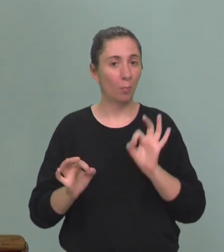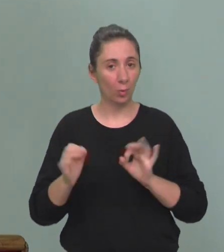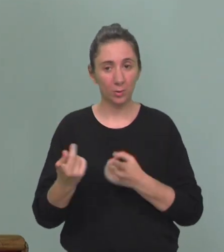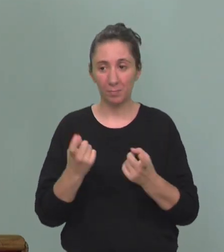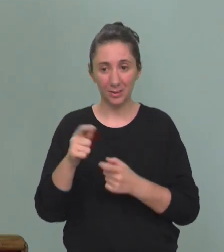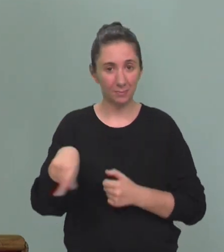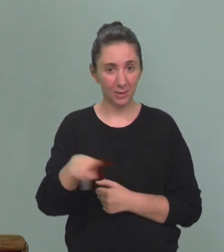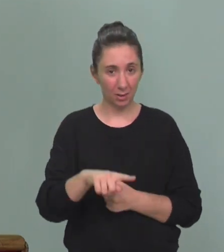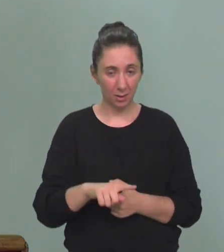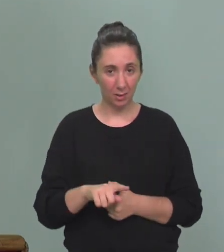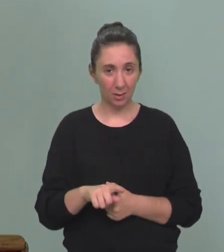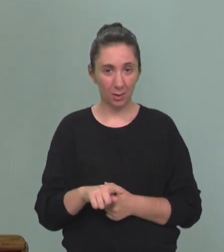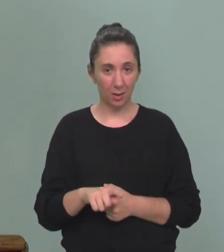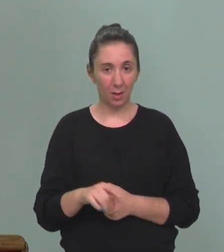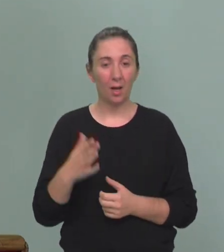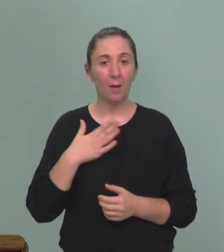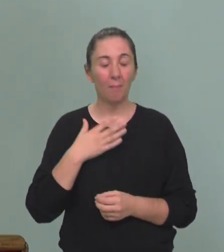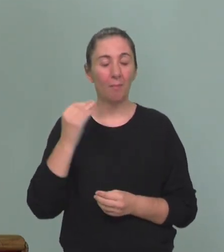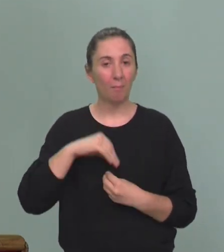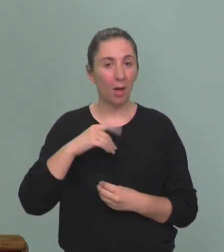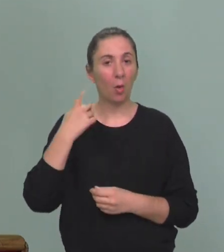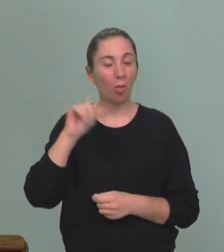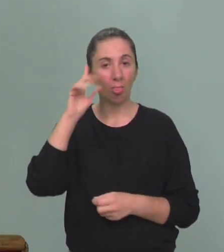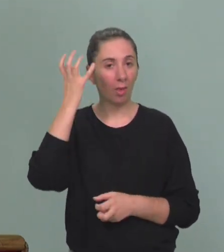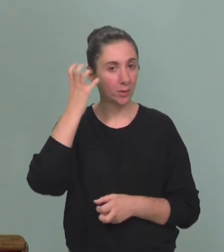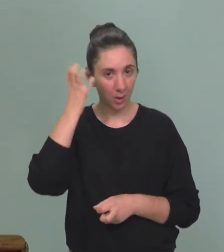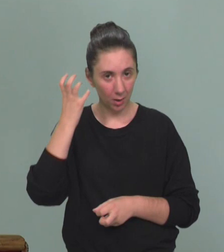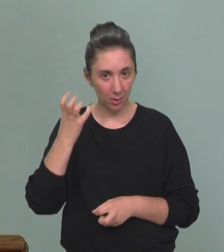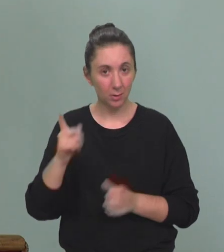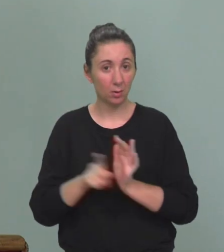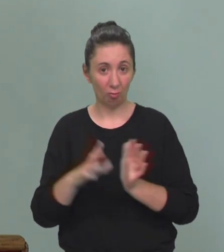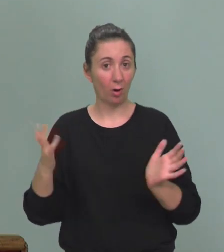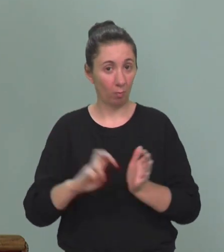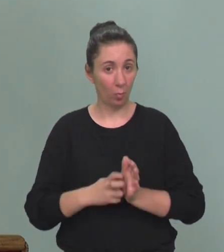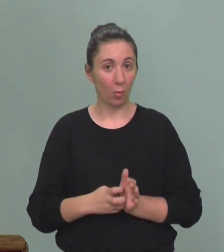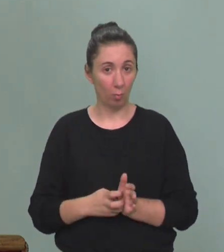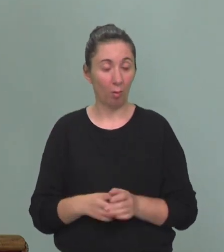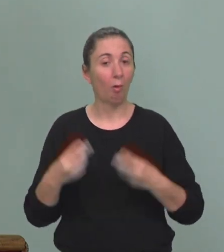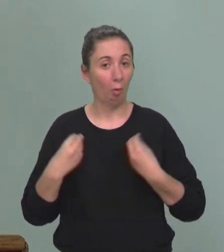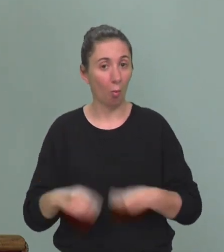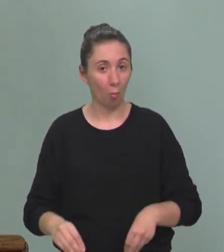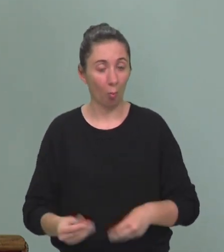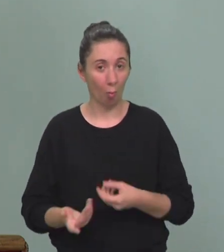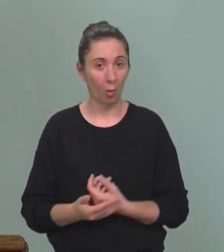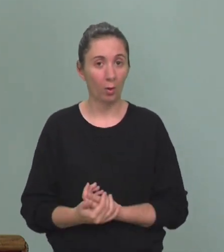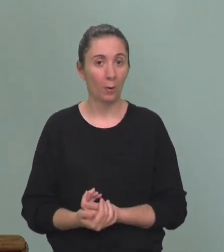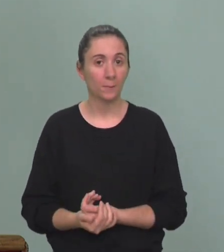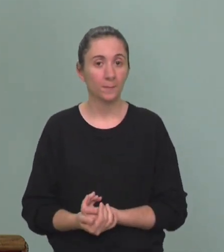28% ispitanika pati od nesanice, također problem, nastaje umor.